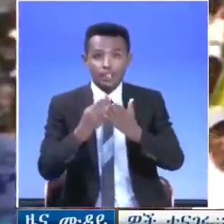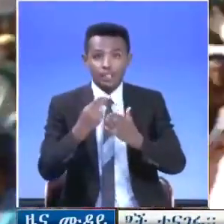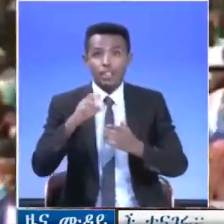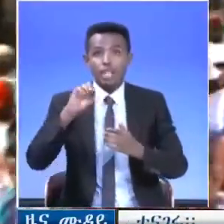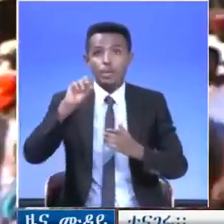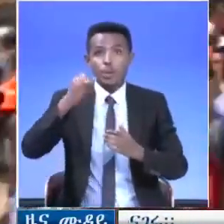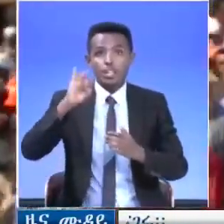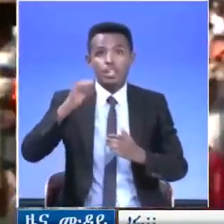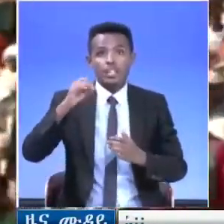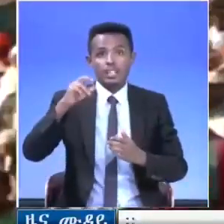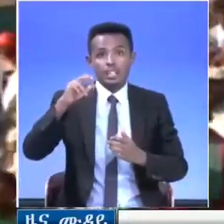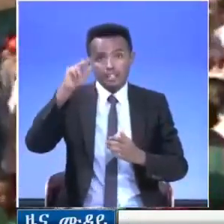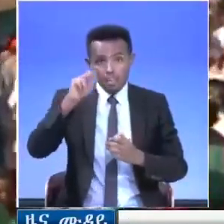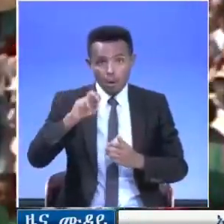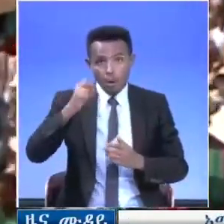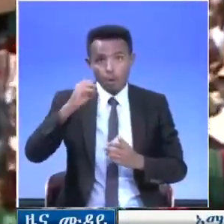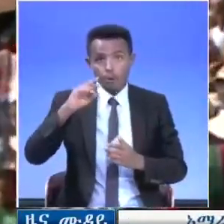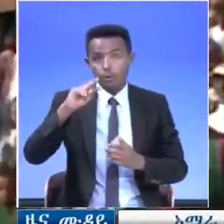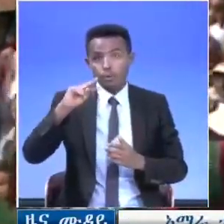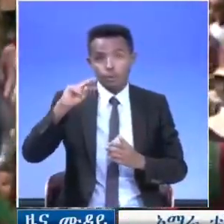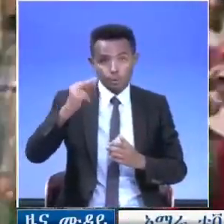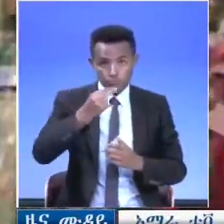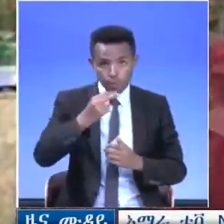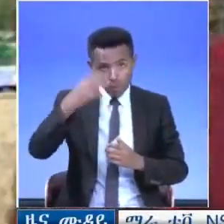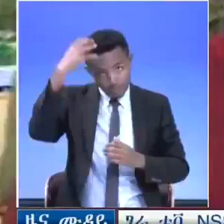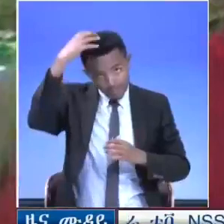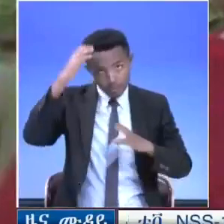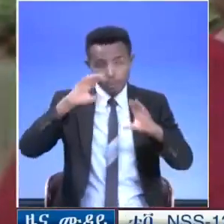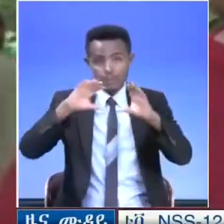የየወረዳዎቹ የመንግስት ኮሙኒኬሽን ጉዳዮች ጽህፈት ቤት ነው።